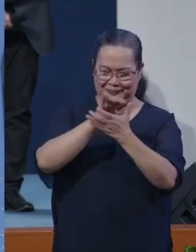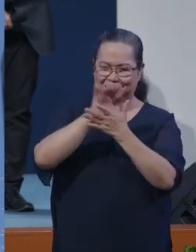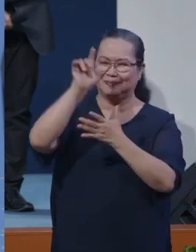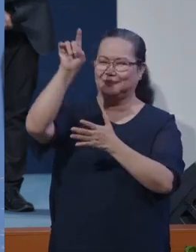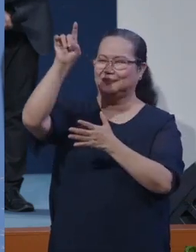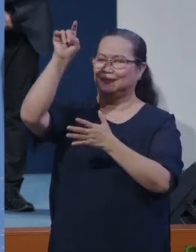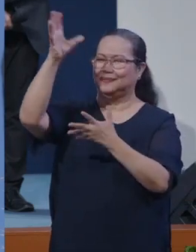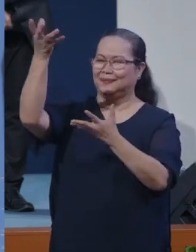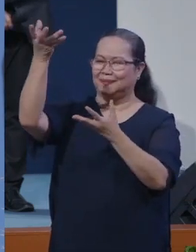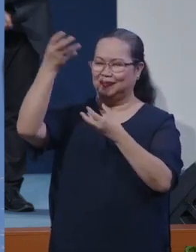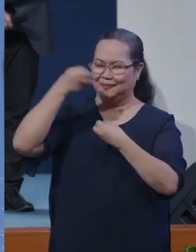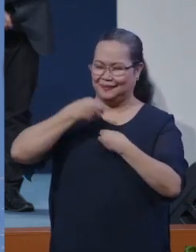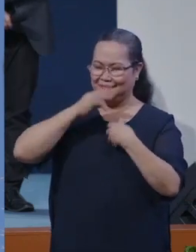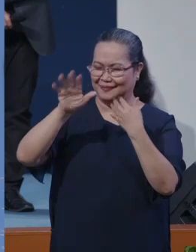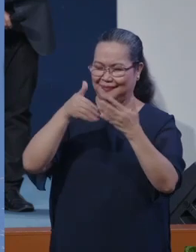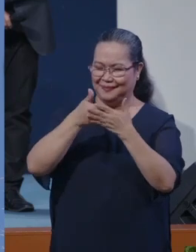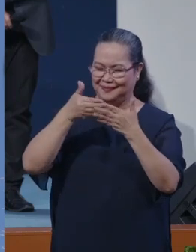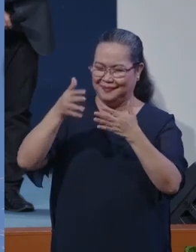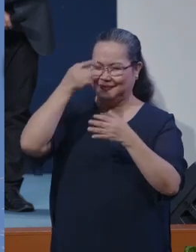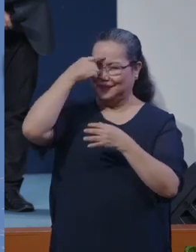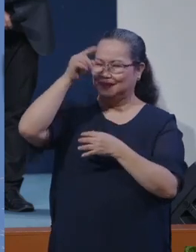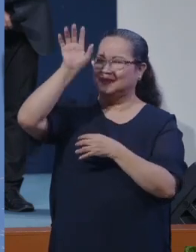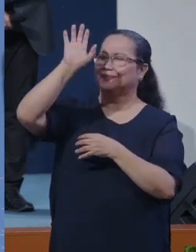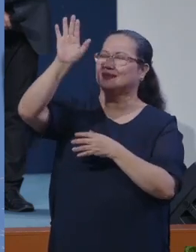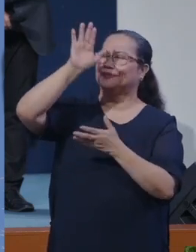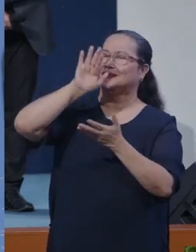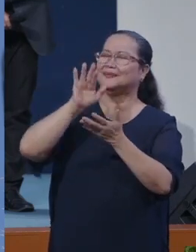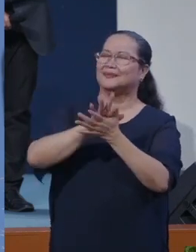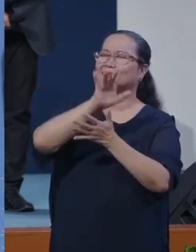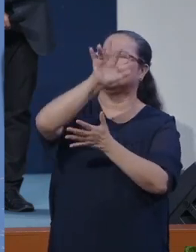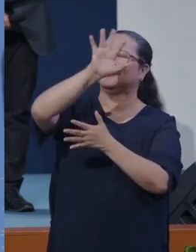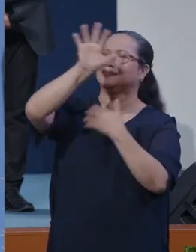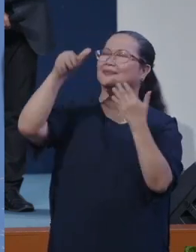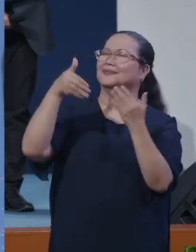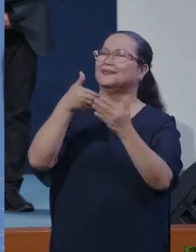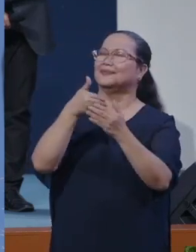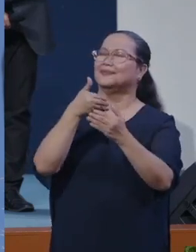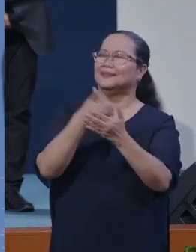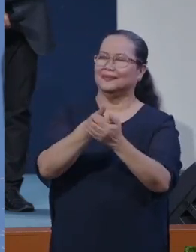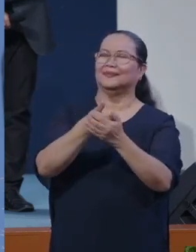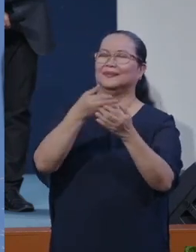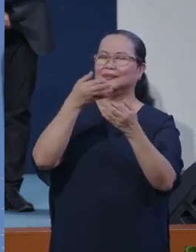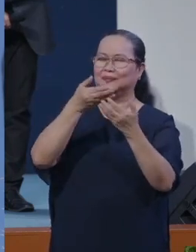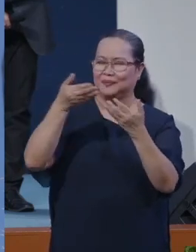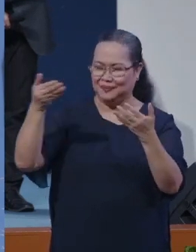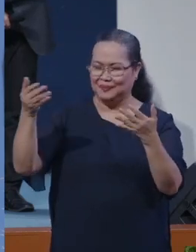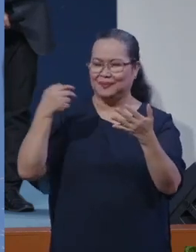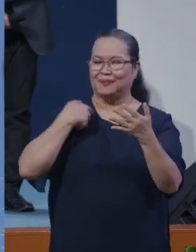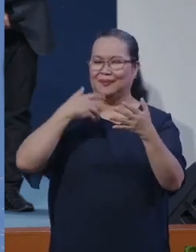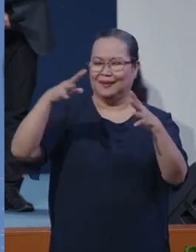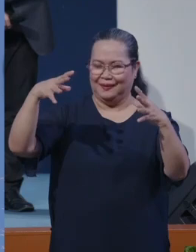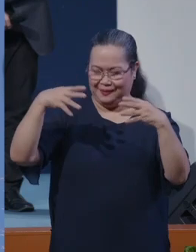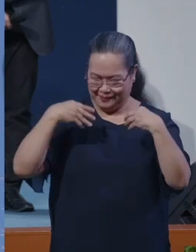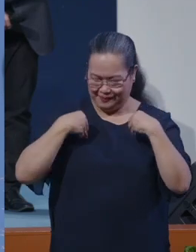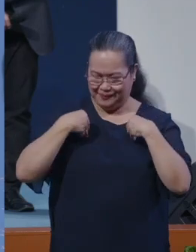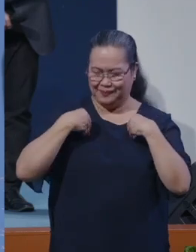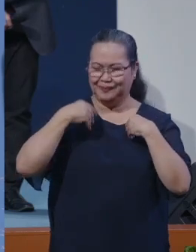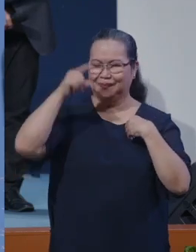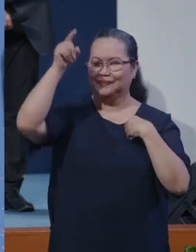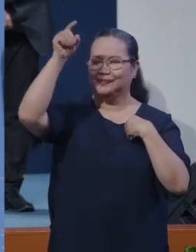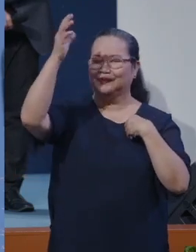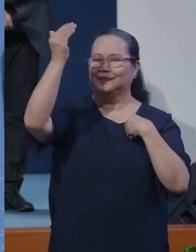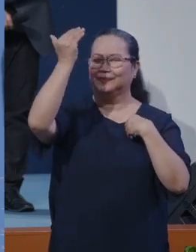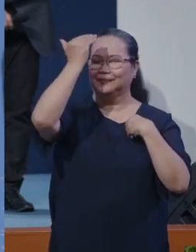inyo lahat nagmula at para sa inyong kalwalhatian lahat, ang lahat ng aming tinatangkilik. Kayo po